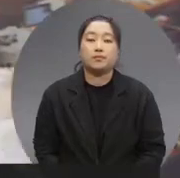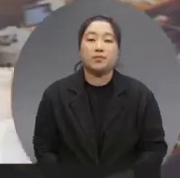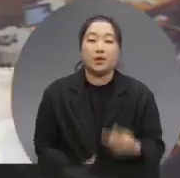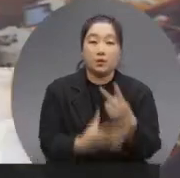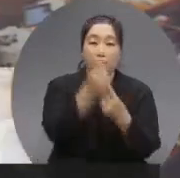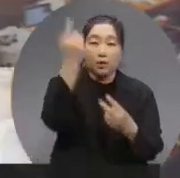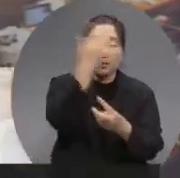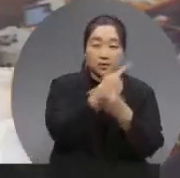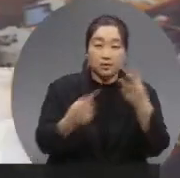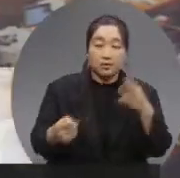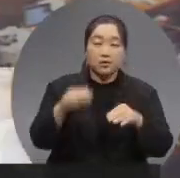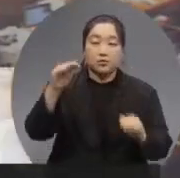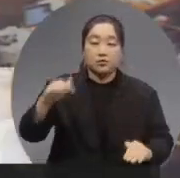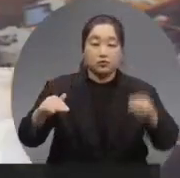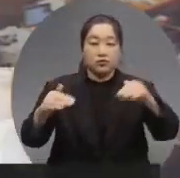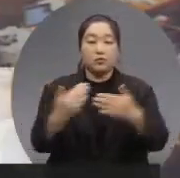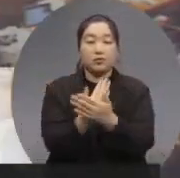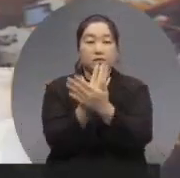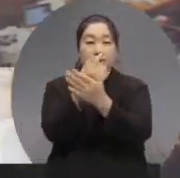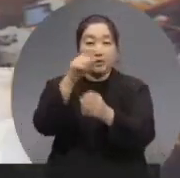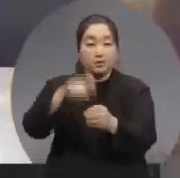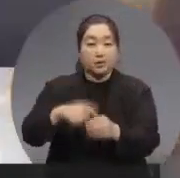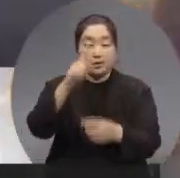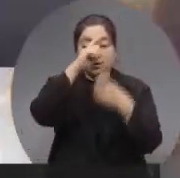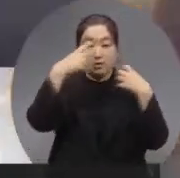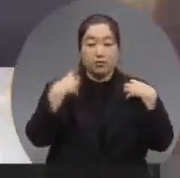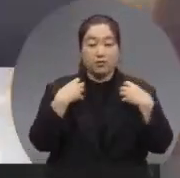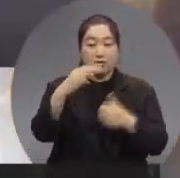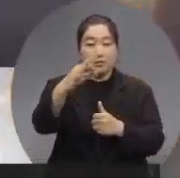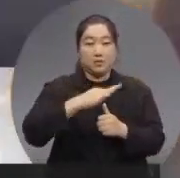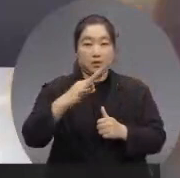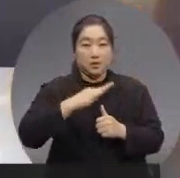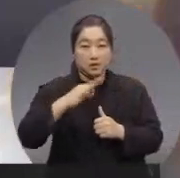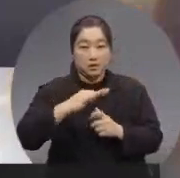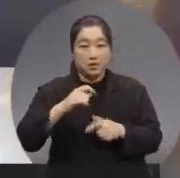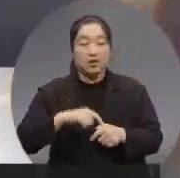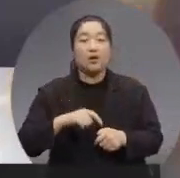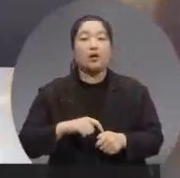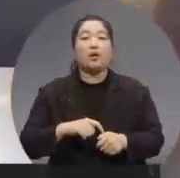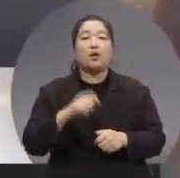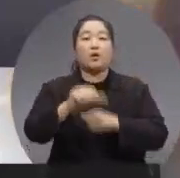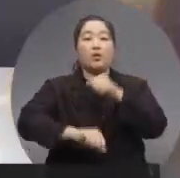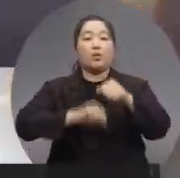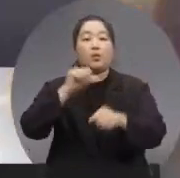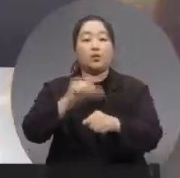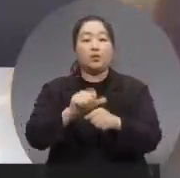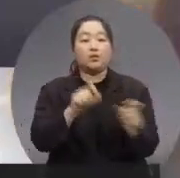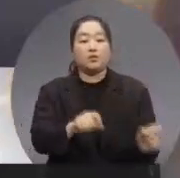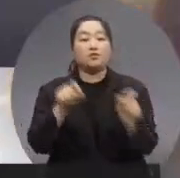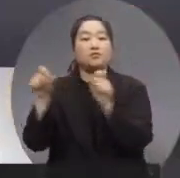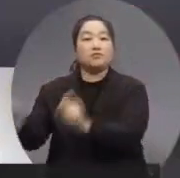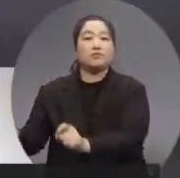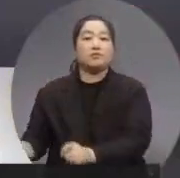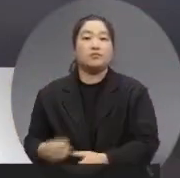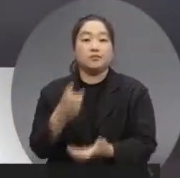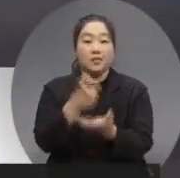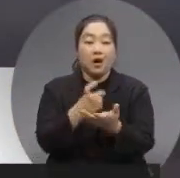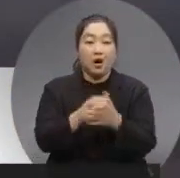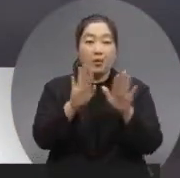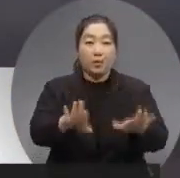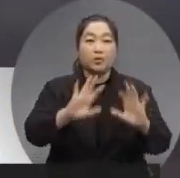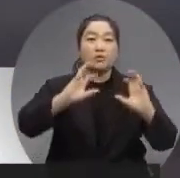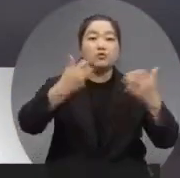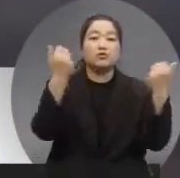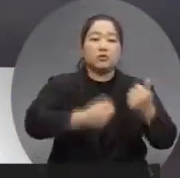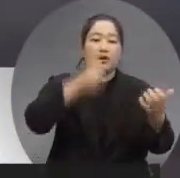통합 청주시의 균형 발전을 위해 현재 정부로부터 받고 있는 재정 특례를 5년간 더 지원하는 내용의 법안이 오늘